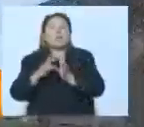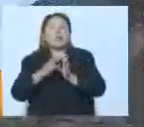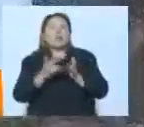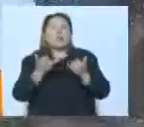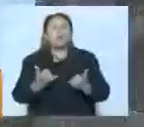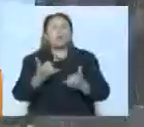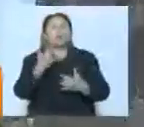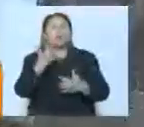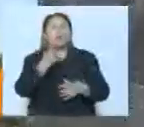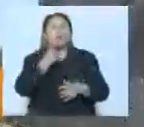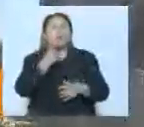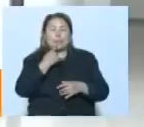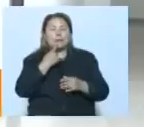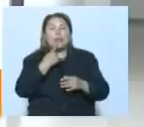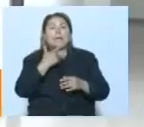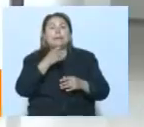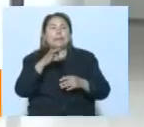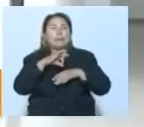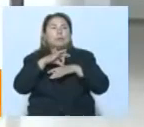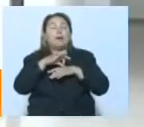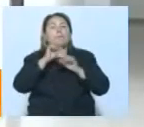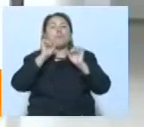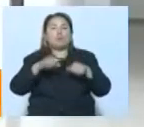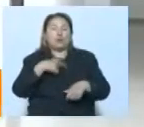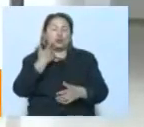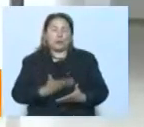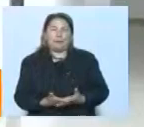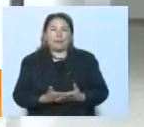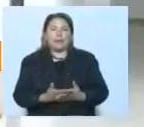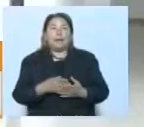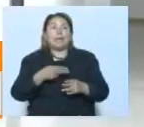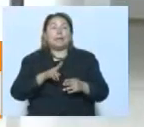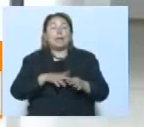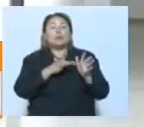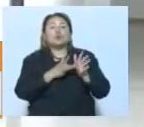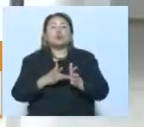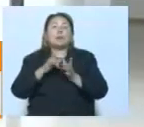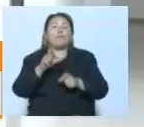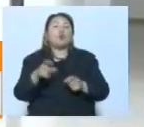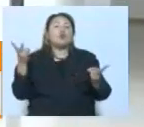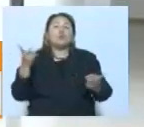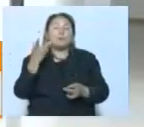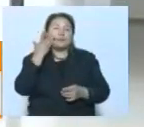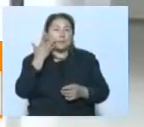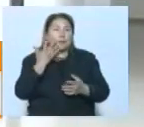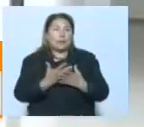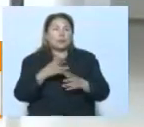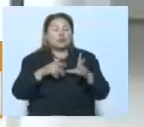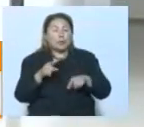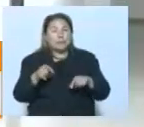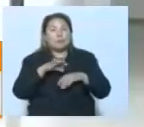олар 3 тілде гид бола алады. Экскурсоводтардың осы өңірде өте тапшы екендерін барлықтарыңыз білесіздер.